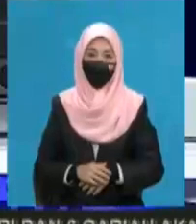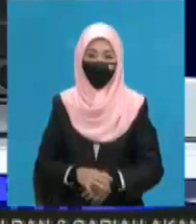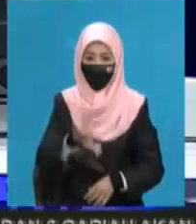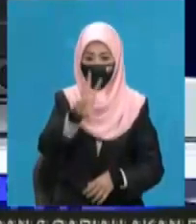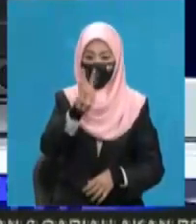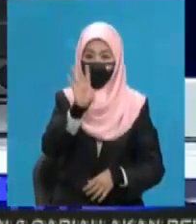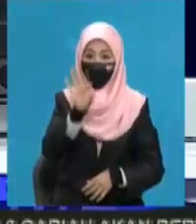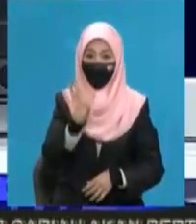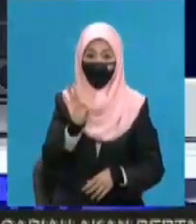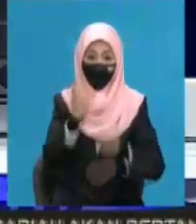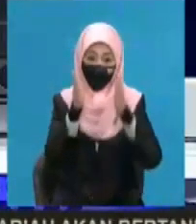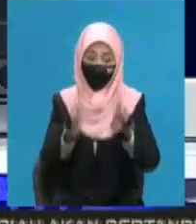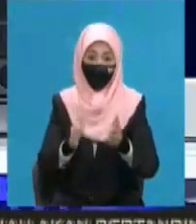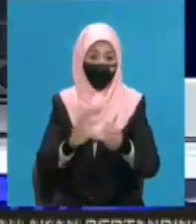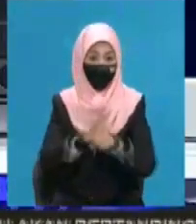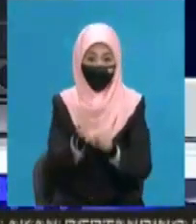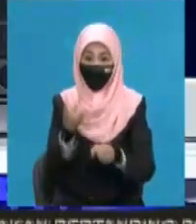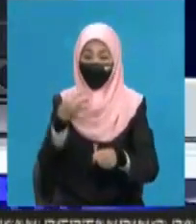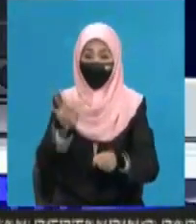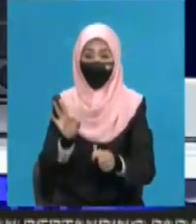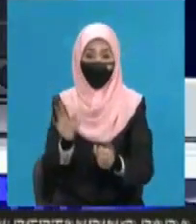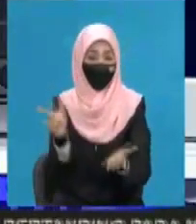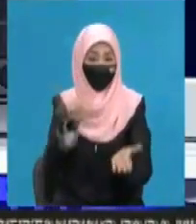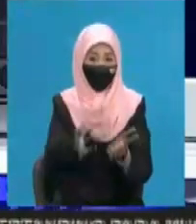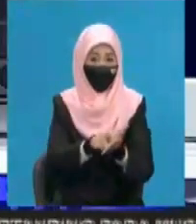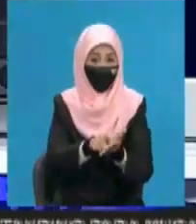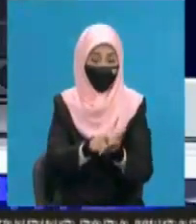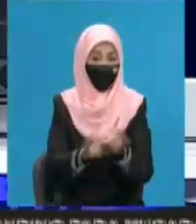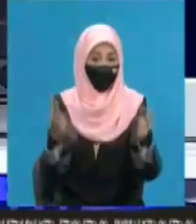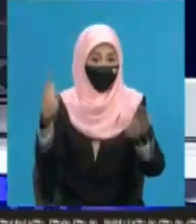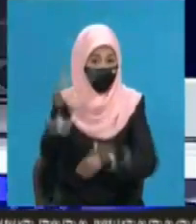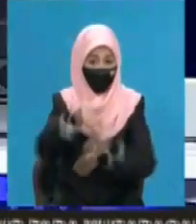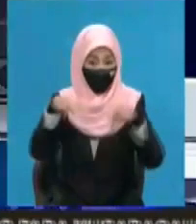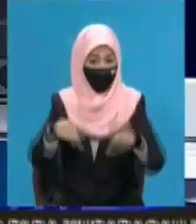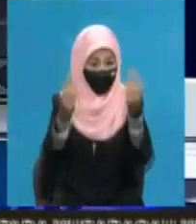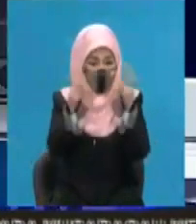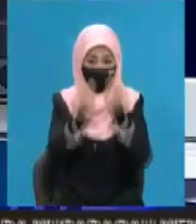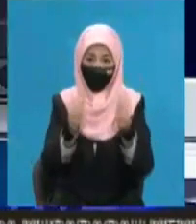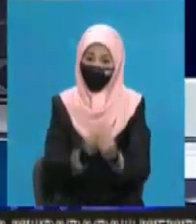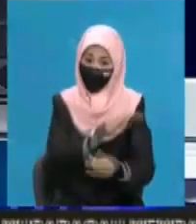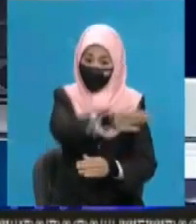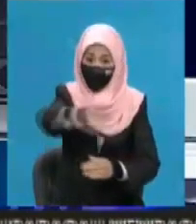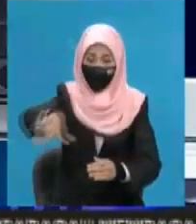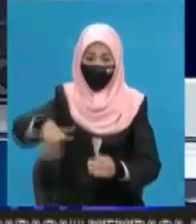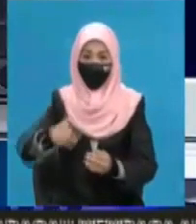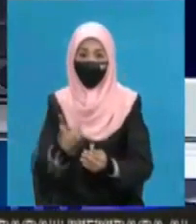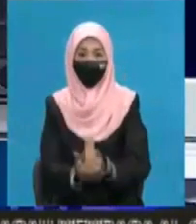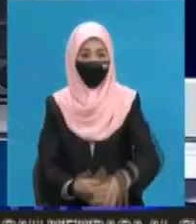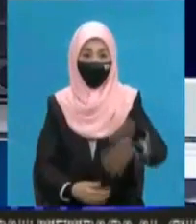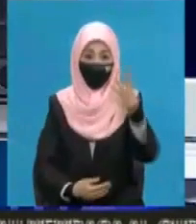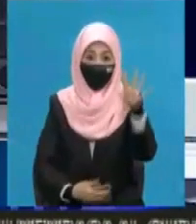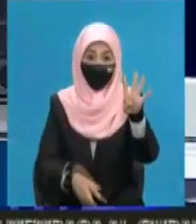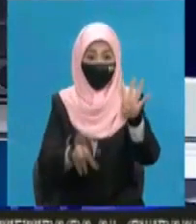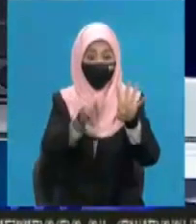mp60 9cc baharu jangkitan koffienity disahkan hari ini yang membawa jumlah keseluruhan cash kepada